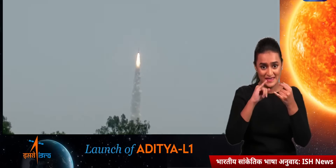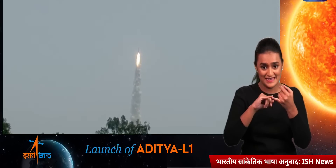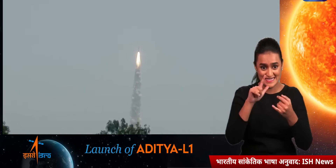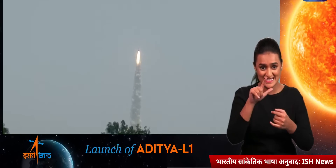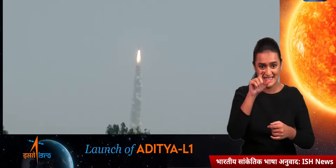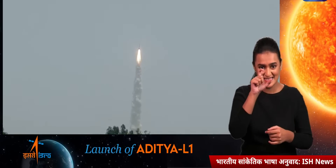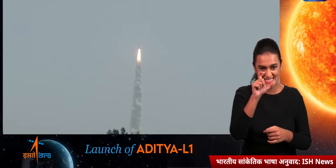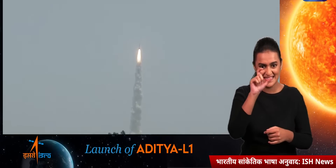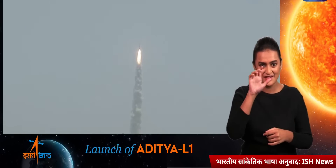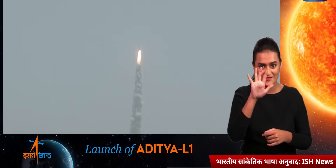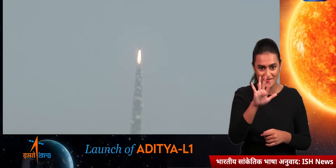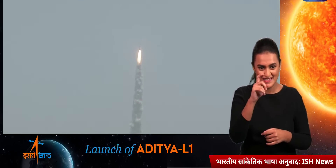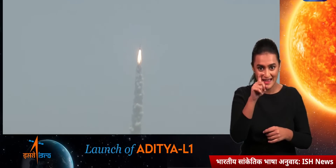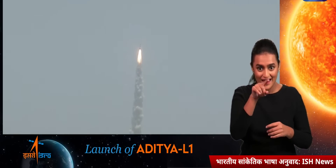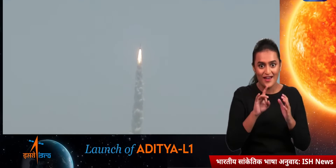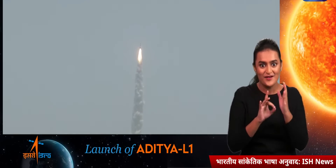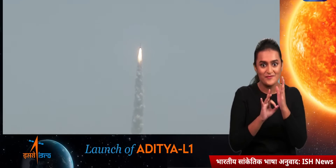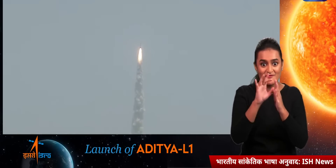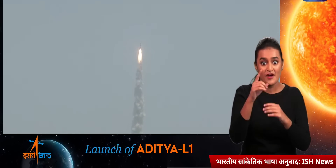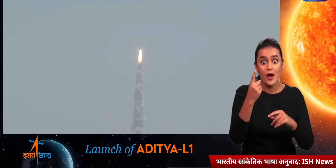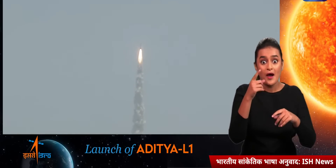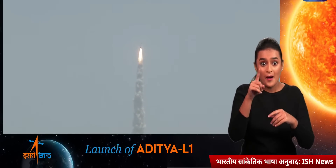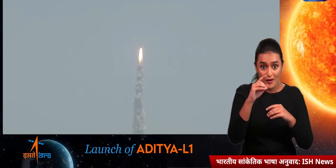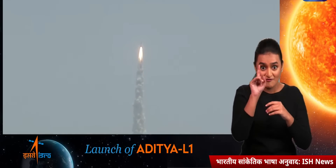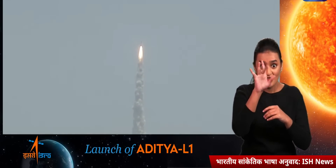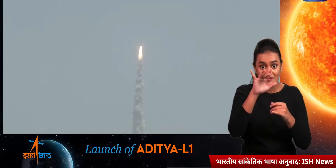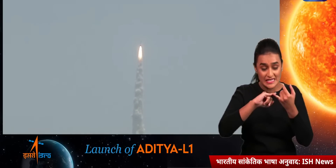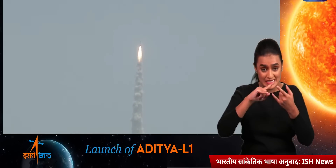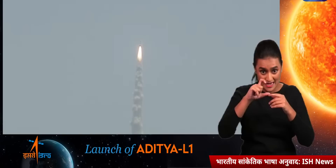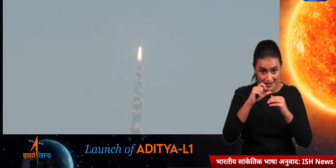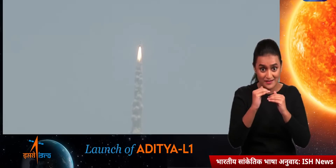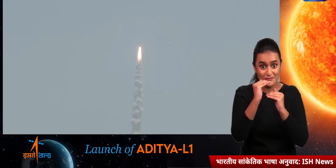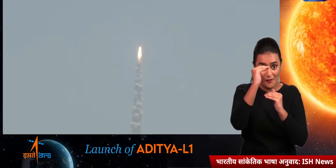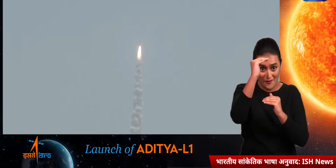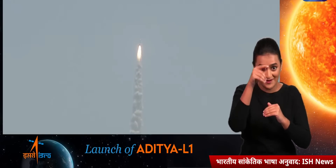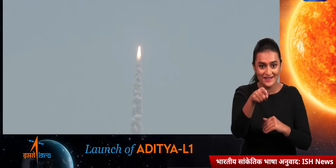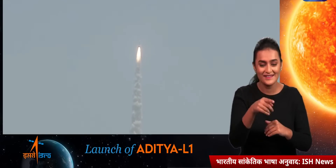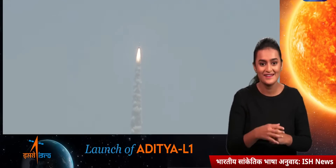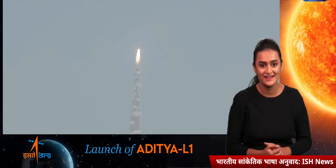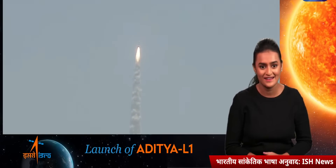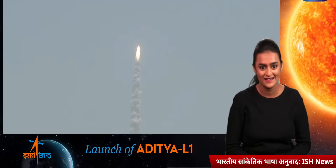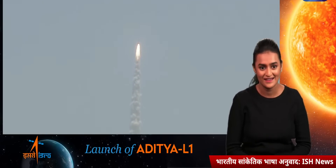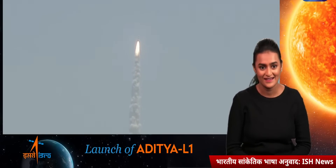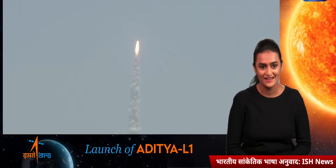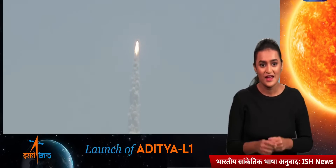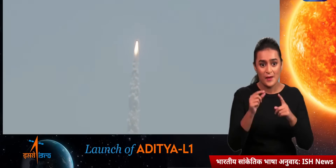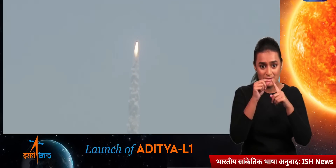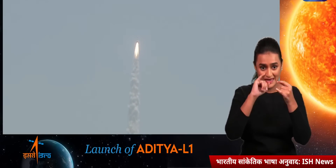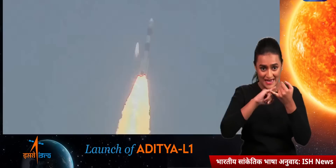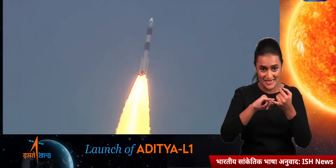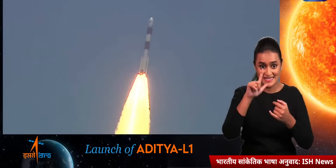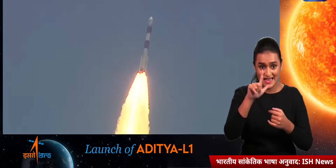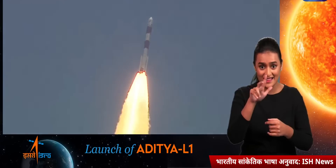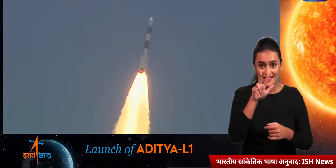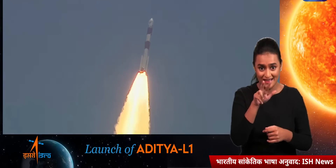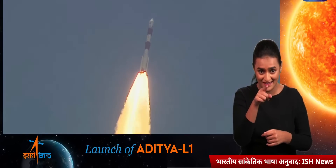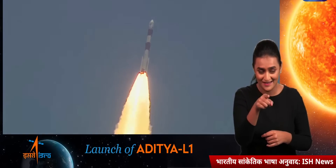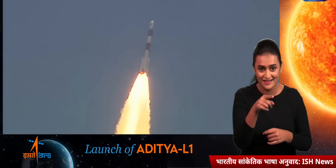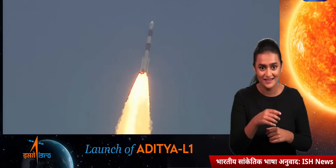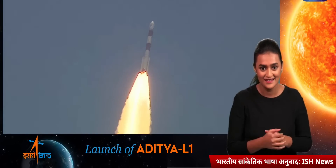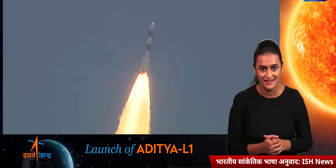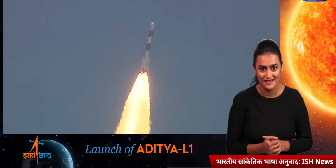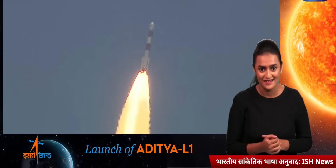Aditya L1 on board. Plus 15 seconds. PSLV C-57 का सफल उत्थापन और इसके साथ 20